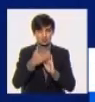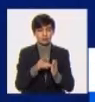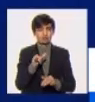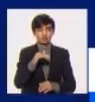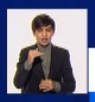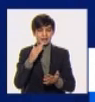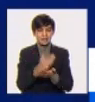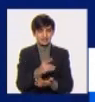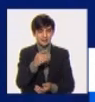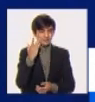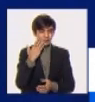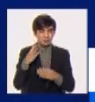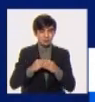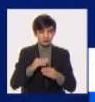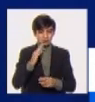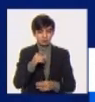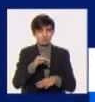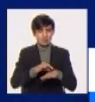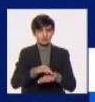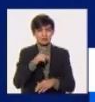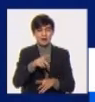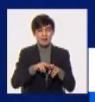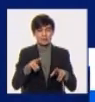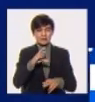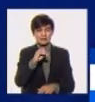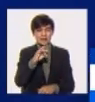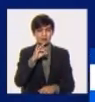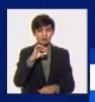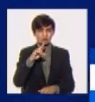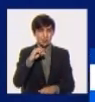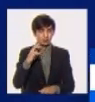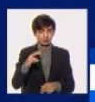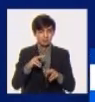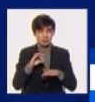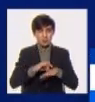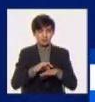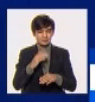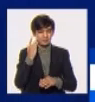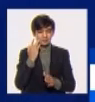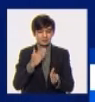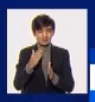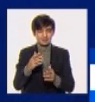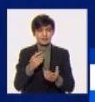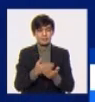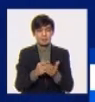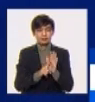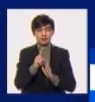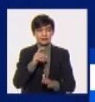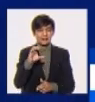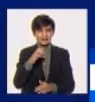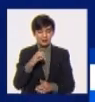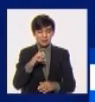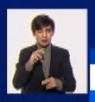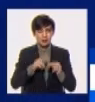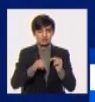с нами, и он будет характеризоваться сезонной подъемностью, как ОРВИ и грипп, то есть это подъем заболеваемости начинается где-то с конца сентября, начала